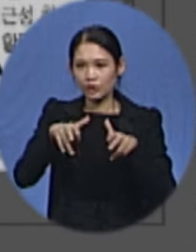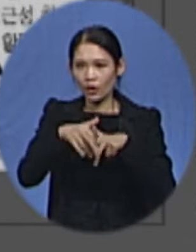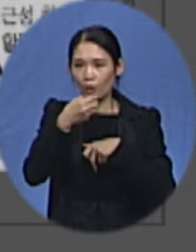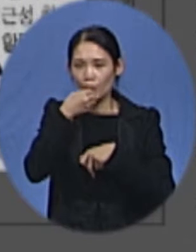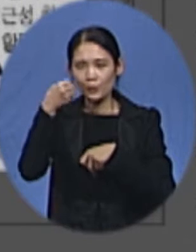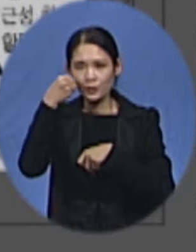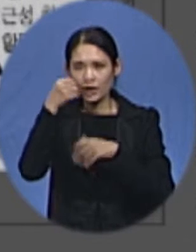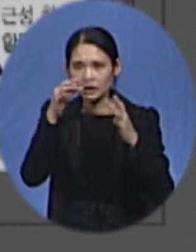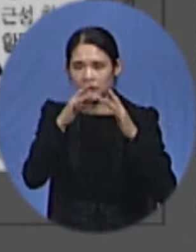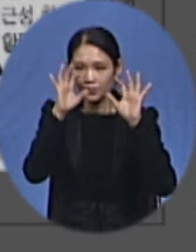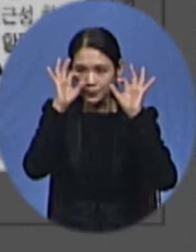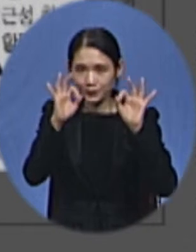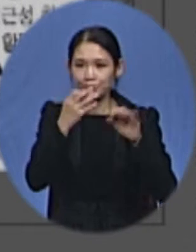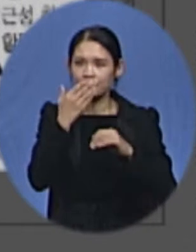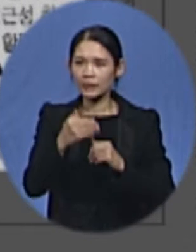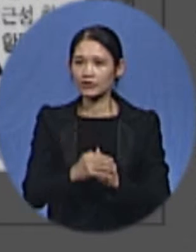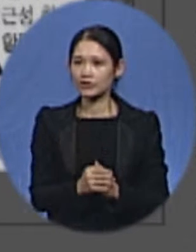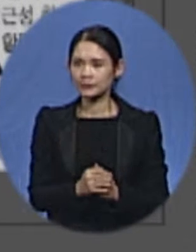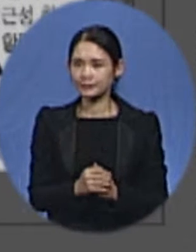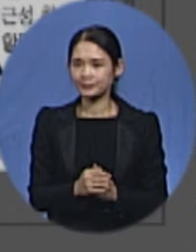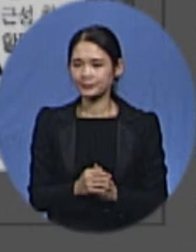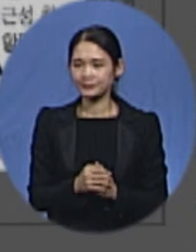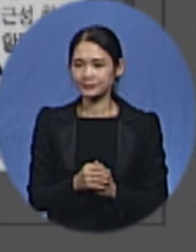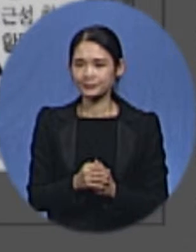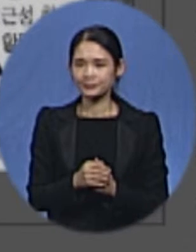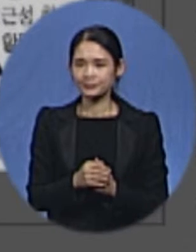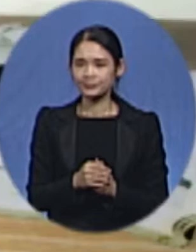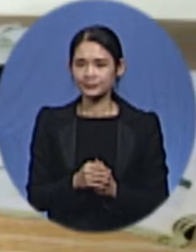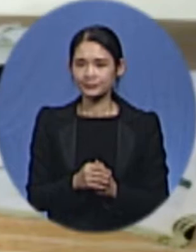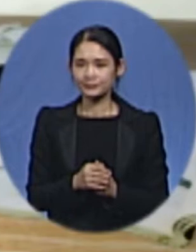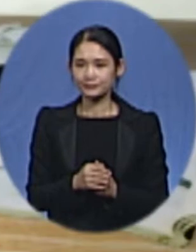웹페어뉴스 홈페이지를 통해 확인할 수 있습니다.